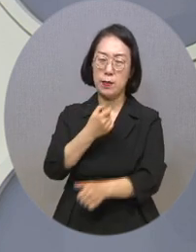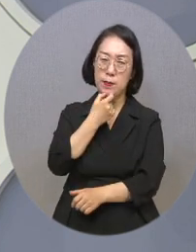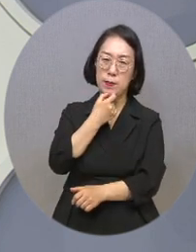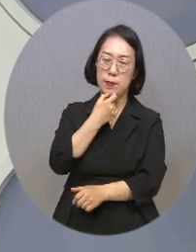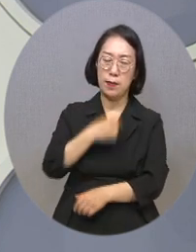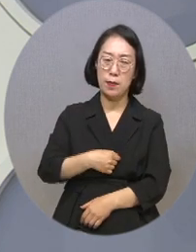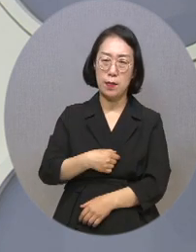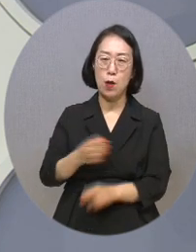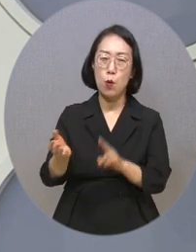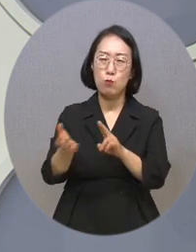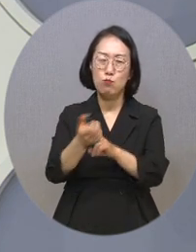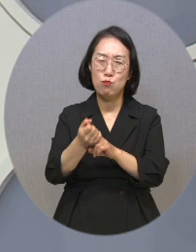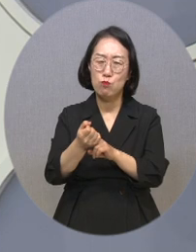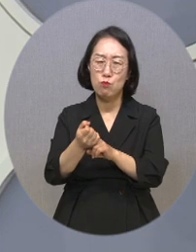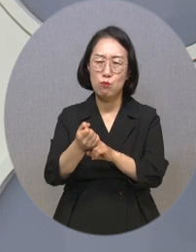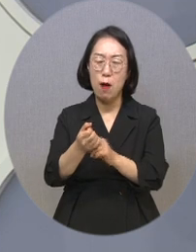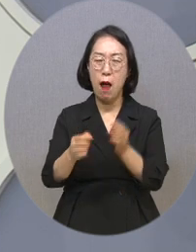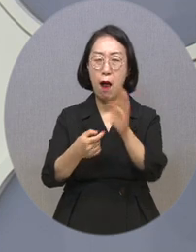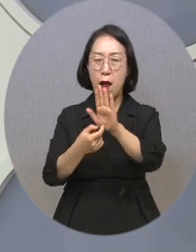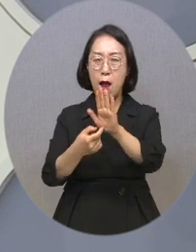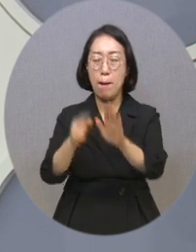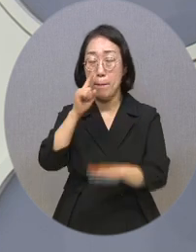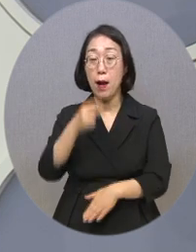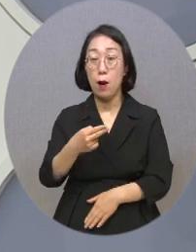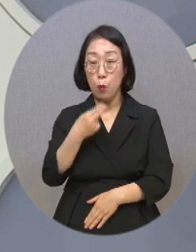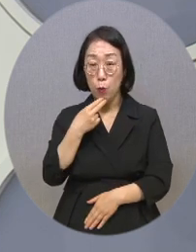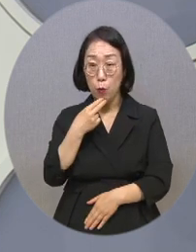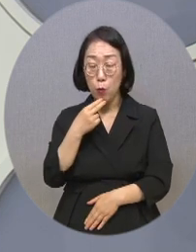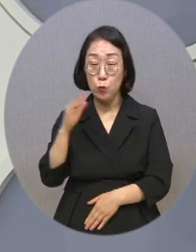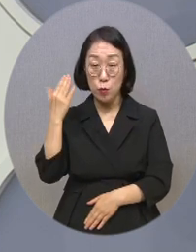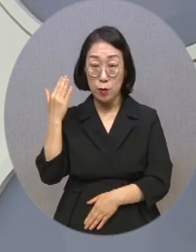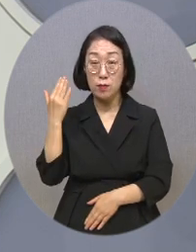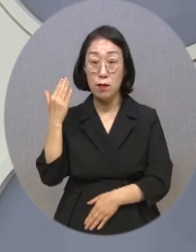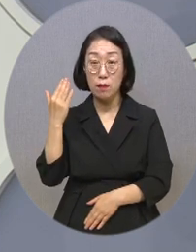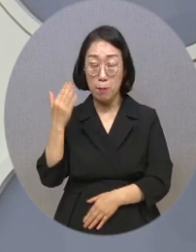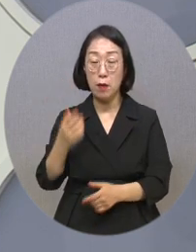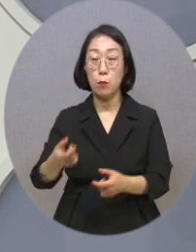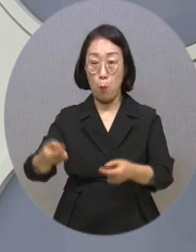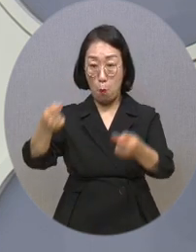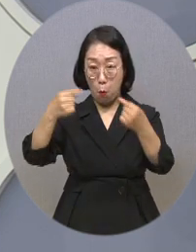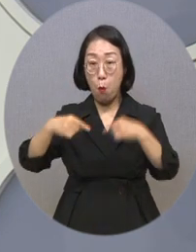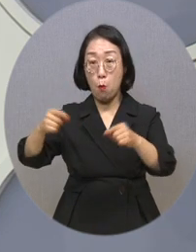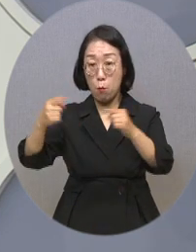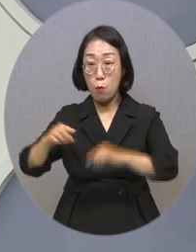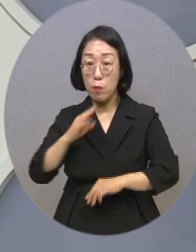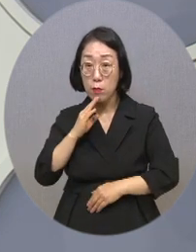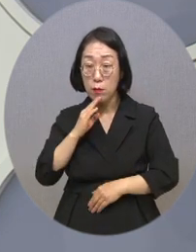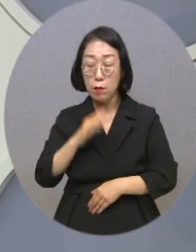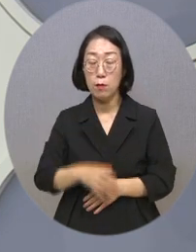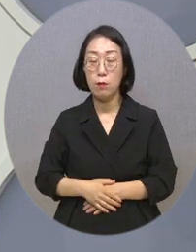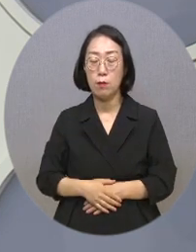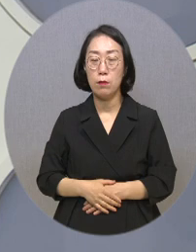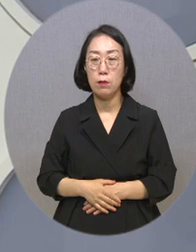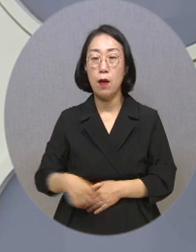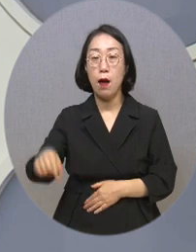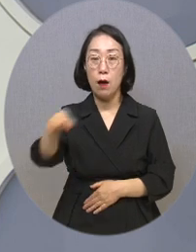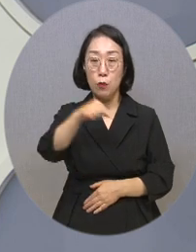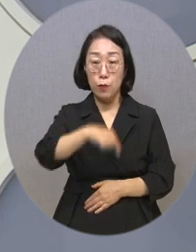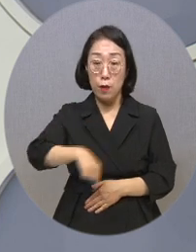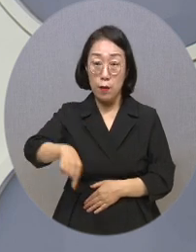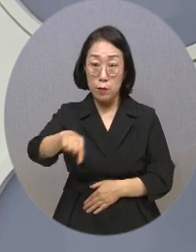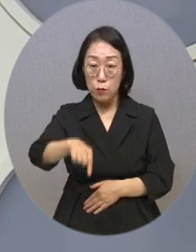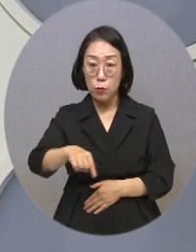있고 드러내지 않은 분들도 있습니다. 지금은 뭐 많이 그런 게 없어졌는데 그런데 그 중에서 해서 저희가